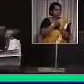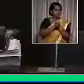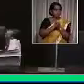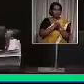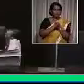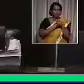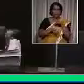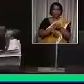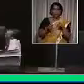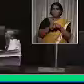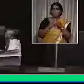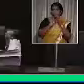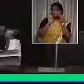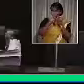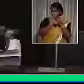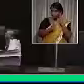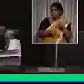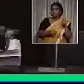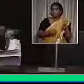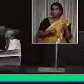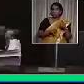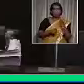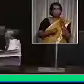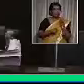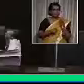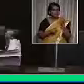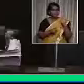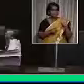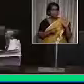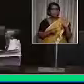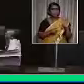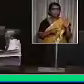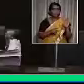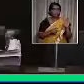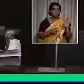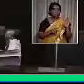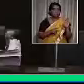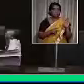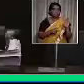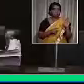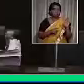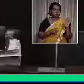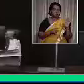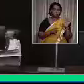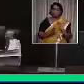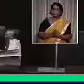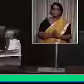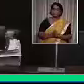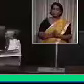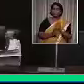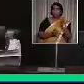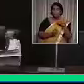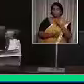எதிர்கால பொருளாதார நலனை மையமாக வைத்து முன்னேறக்கூடிய வாய்ப்பு தென்படுகிறது. அதை அவர் சரியாக அதை பயன்படுத்தி கொள்ள